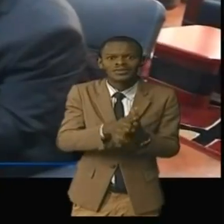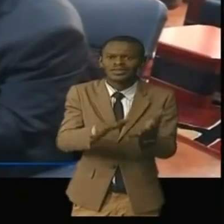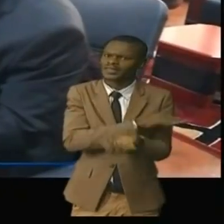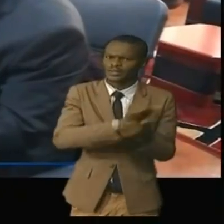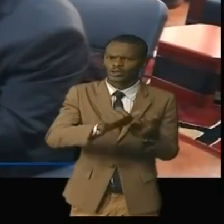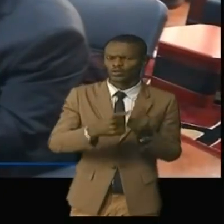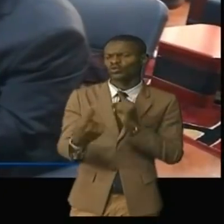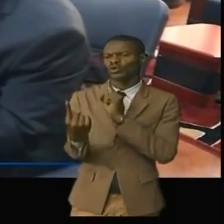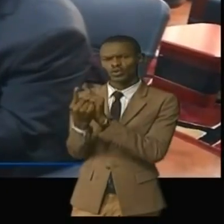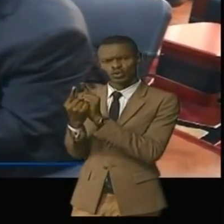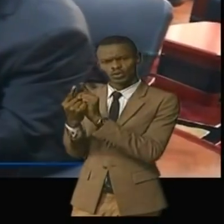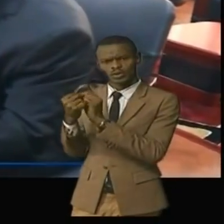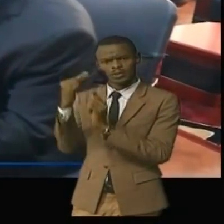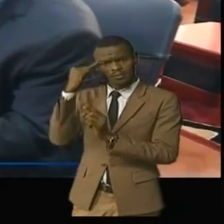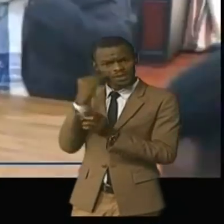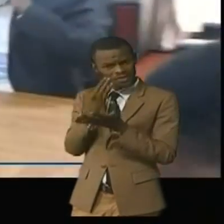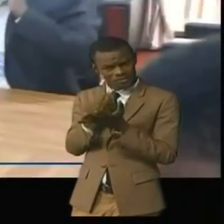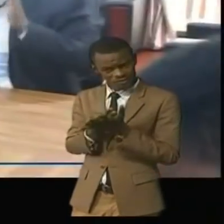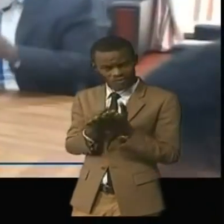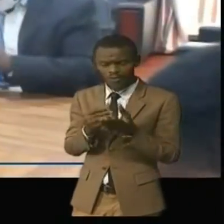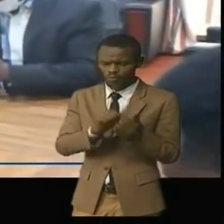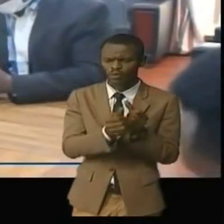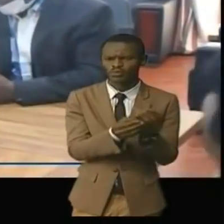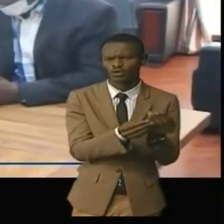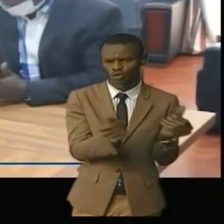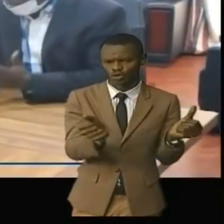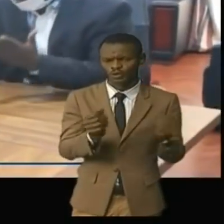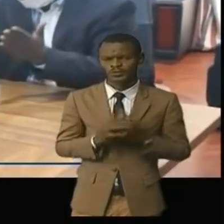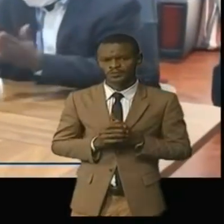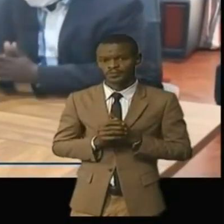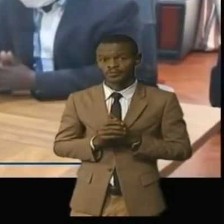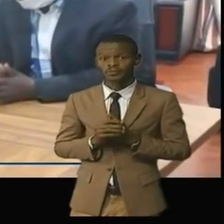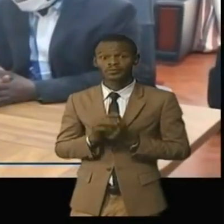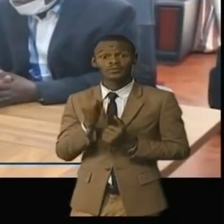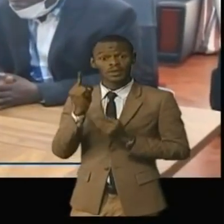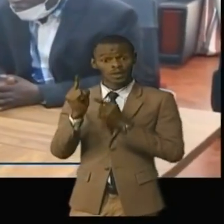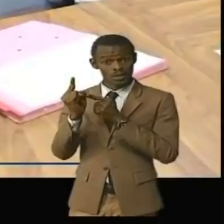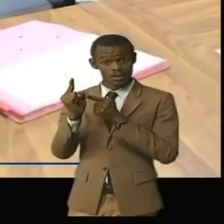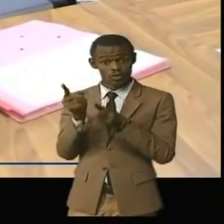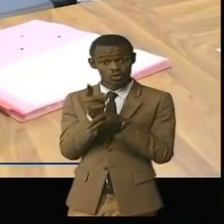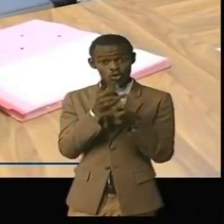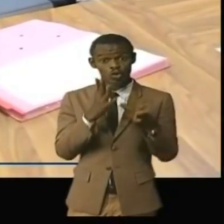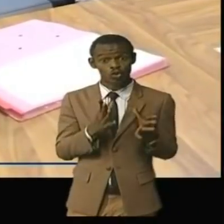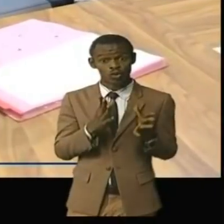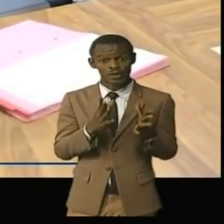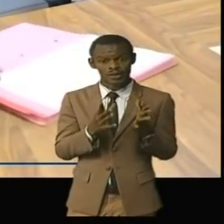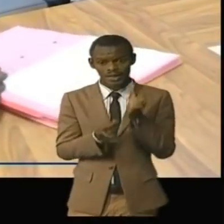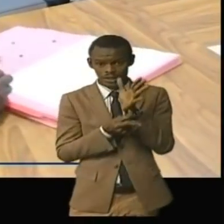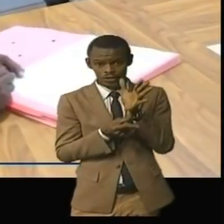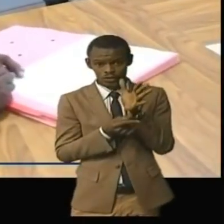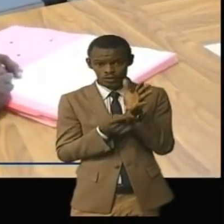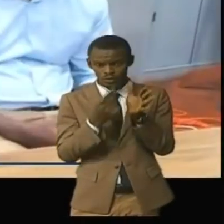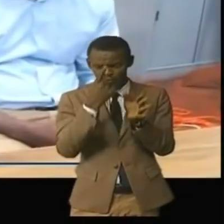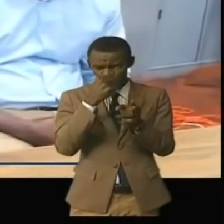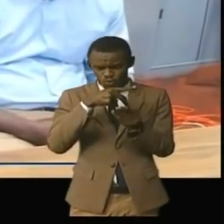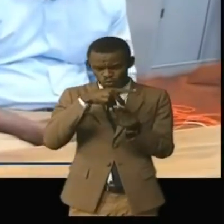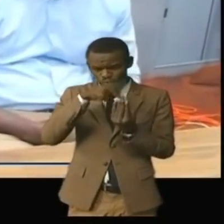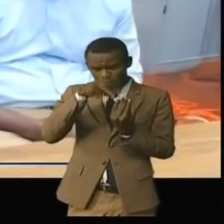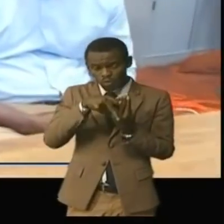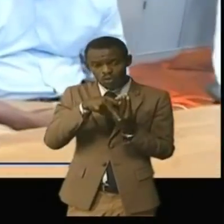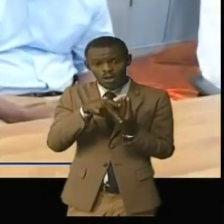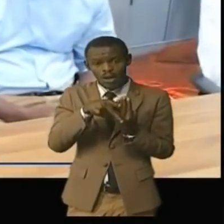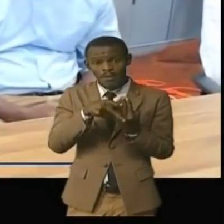Clément Bikaï, coordonnateur adjoint de la cellule de suivi de ce programme appuyé par les bailleurs de fonds du ministère des